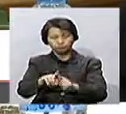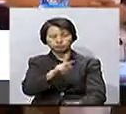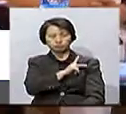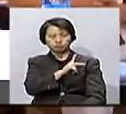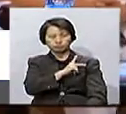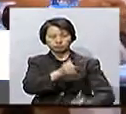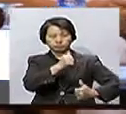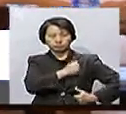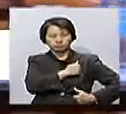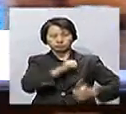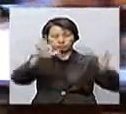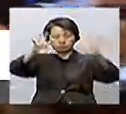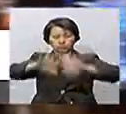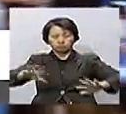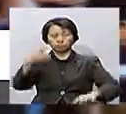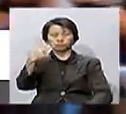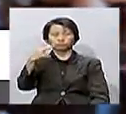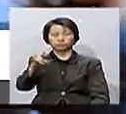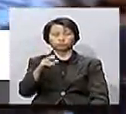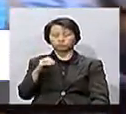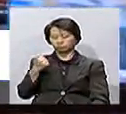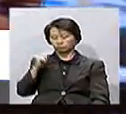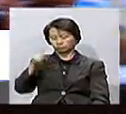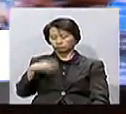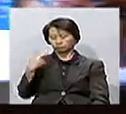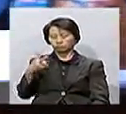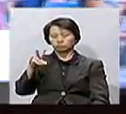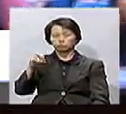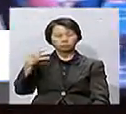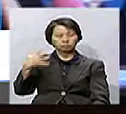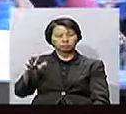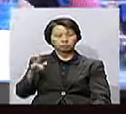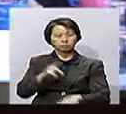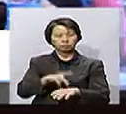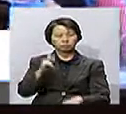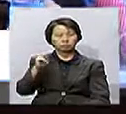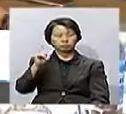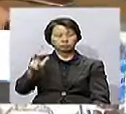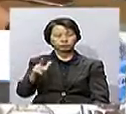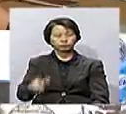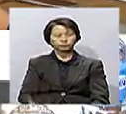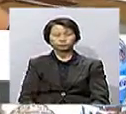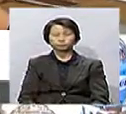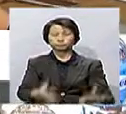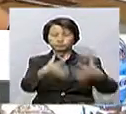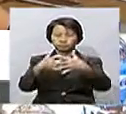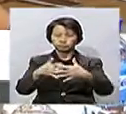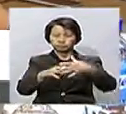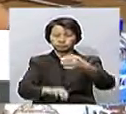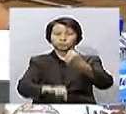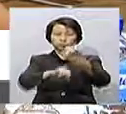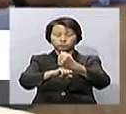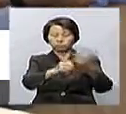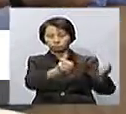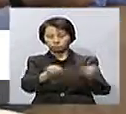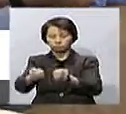Angkatan Tentera ASEAN ke-12 pada 10 Februari 2015 di Kuala Lumpur. Amerika Syarikat menyokong penuh